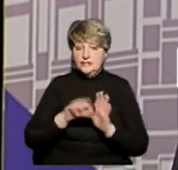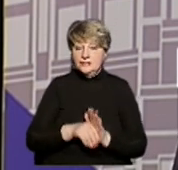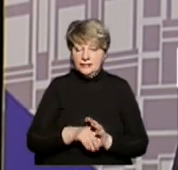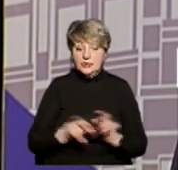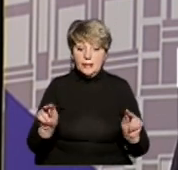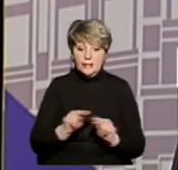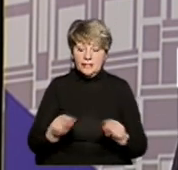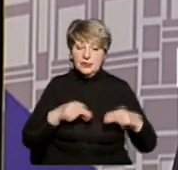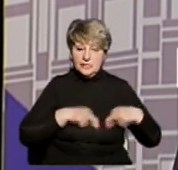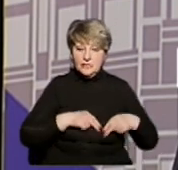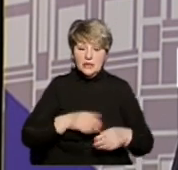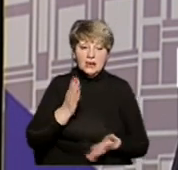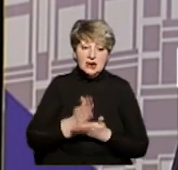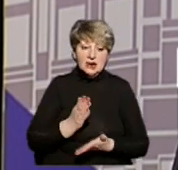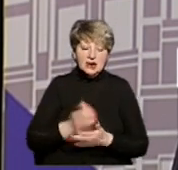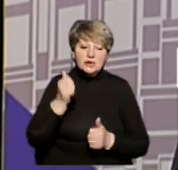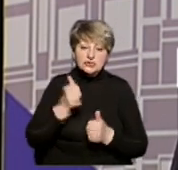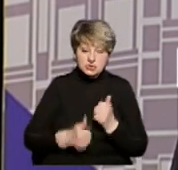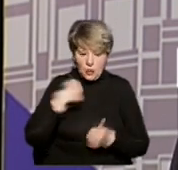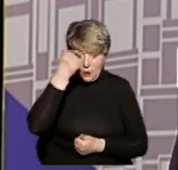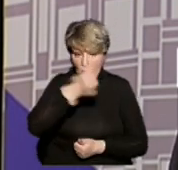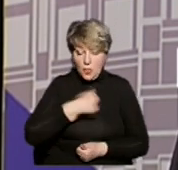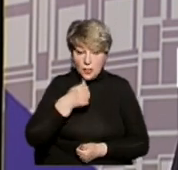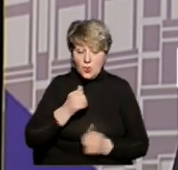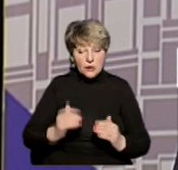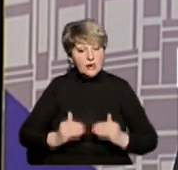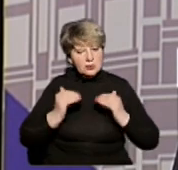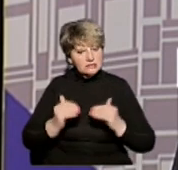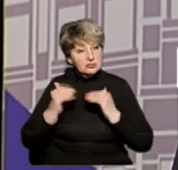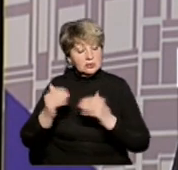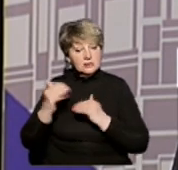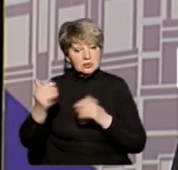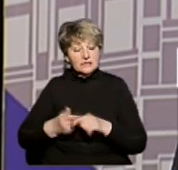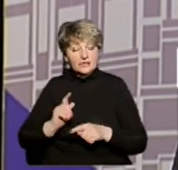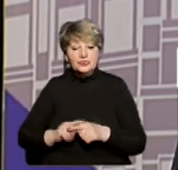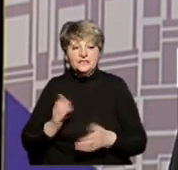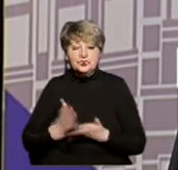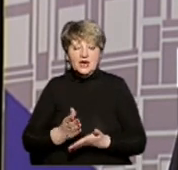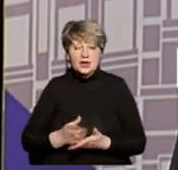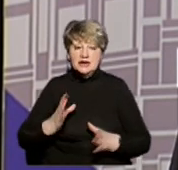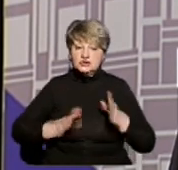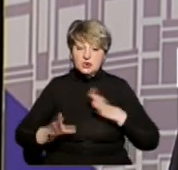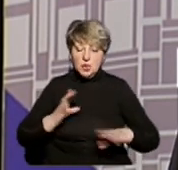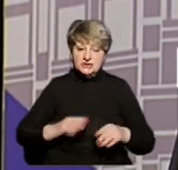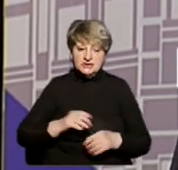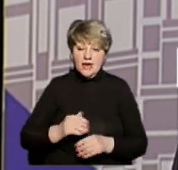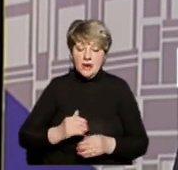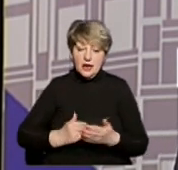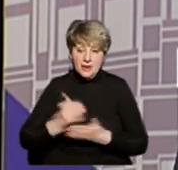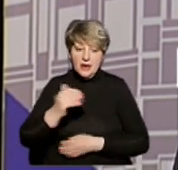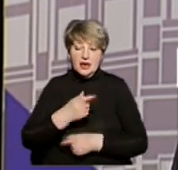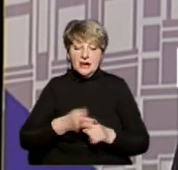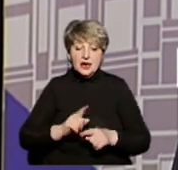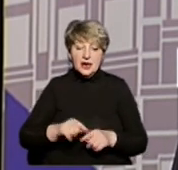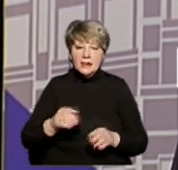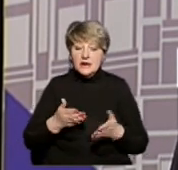Педагогічні працівники мають щороку проходити курси підвищення кваліфікації. І, на жаль, в багатьох областях, які сьогодні в зоні активних бойових дій, педагогічні